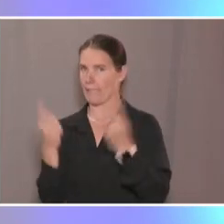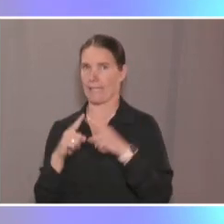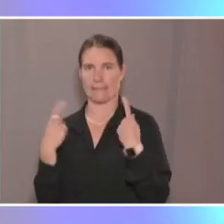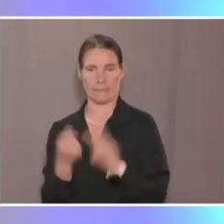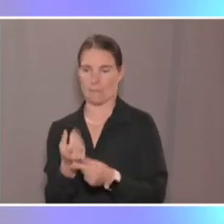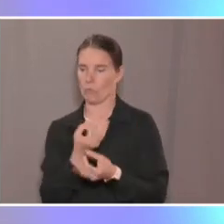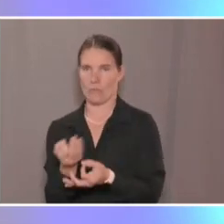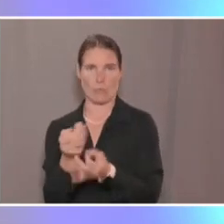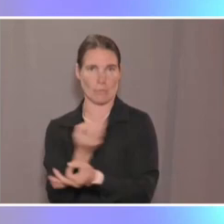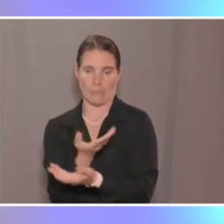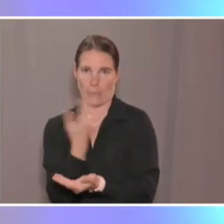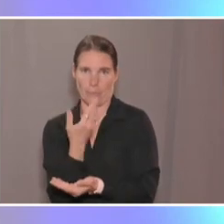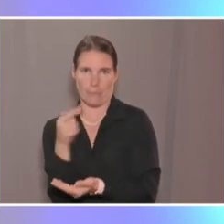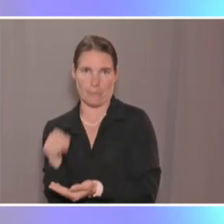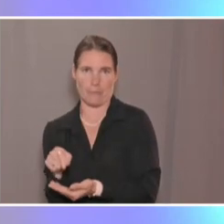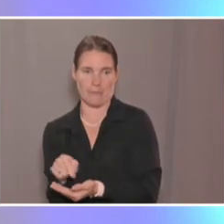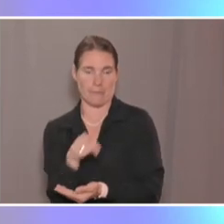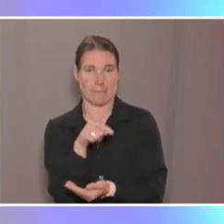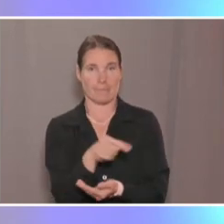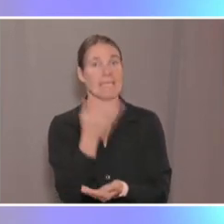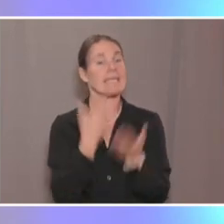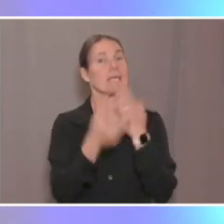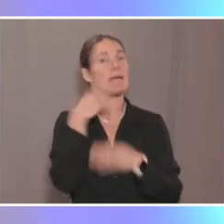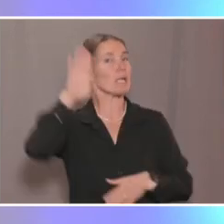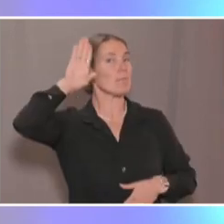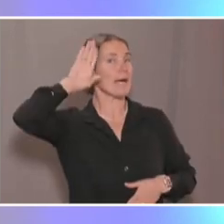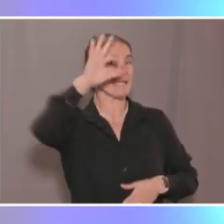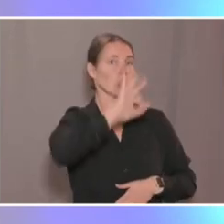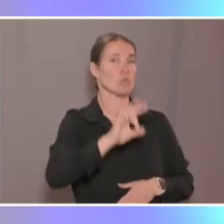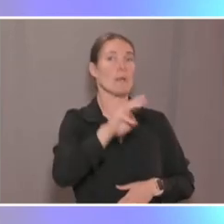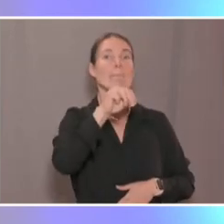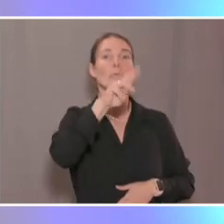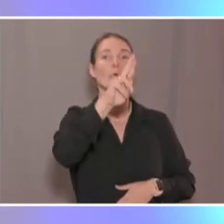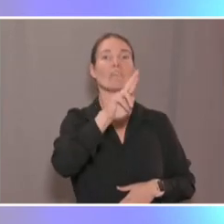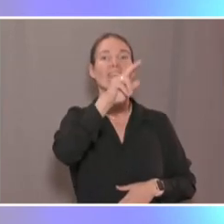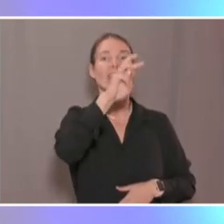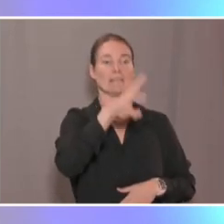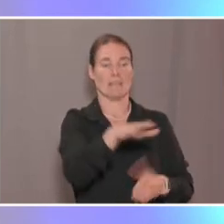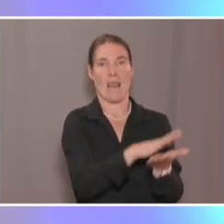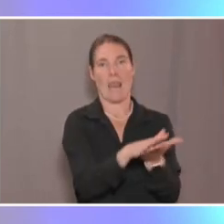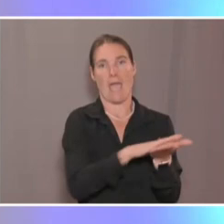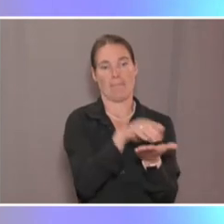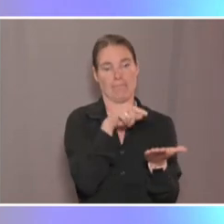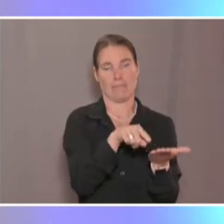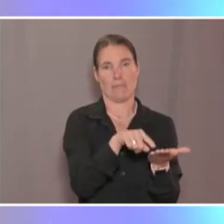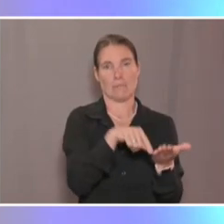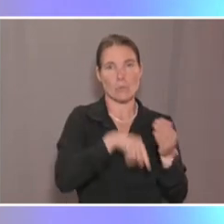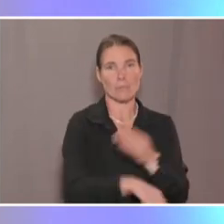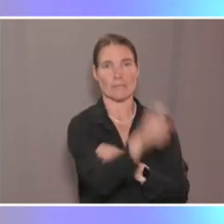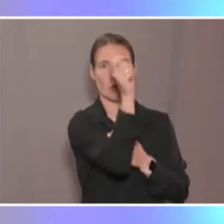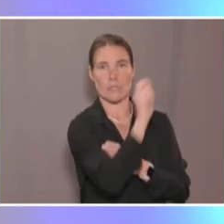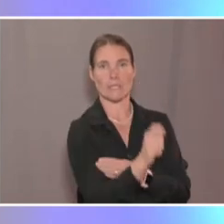verfügbar schienen, stand die ehemalige Marineschule in Möwig leer. Und für die Unterbringung von Studierenden und